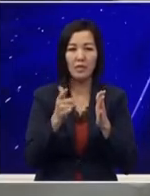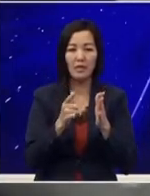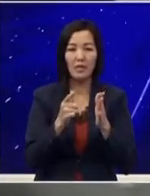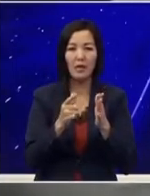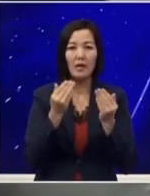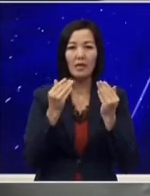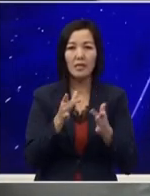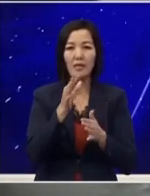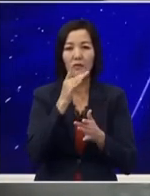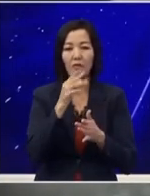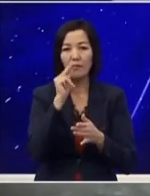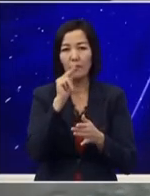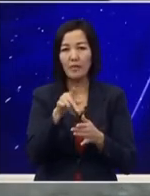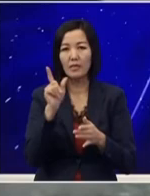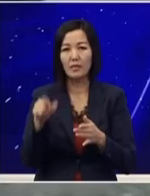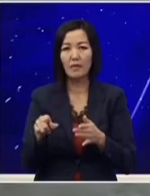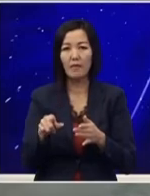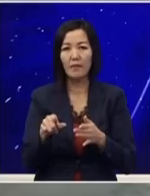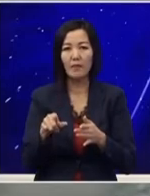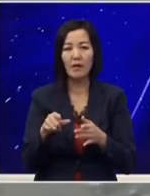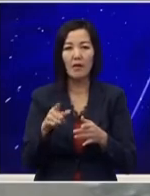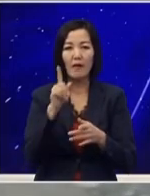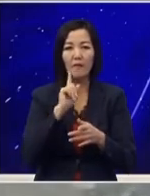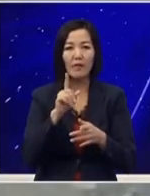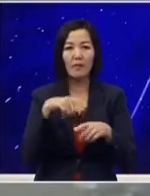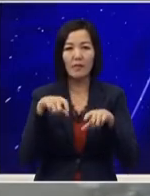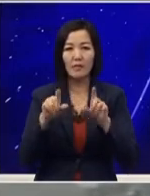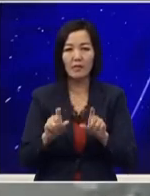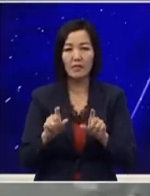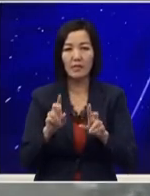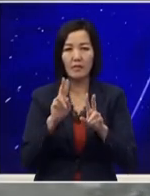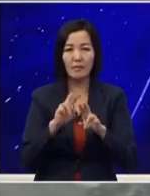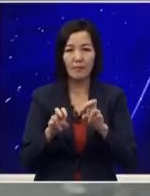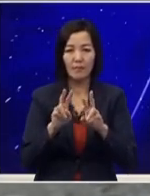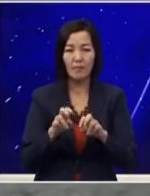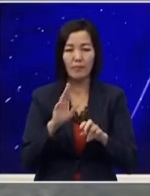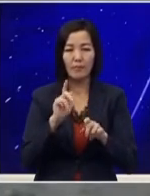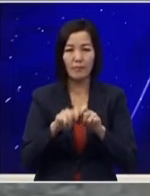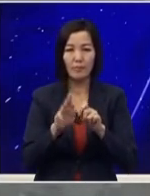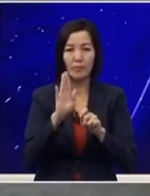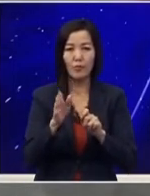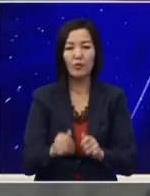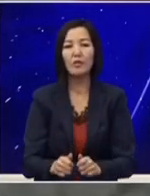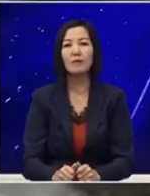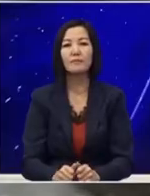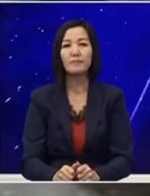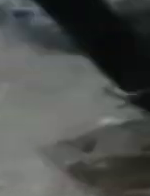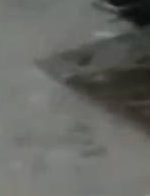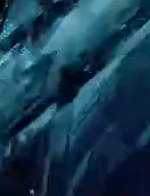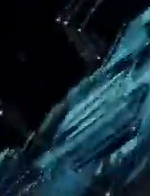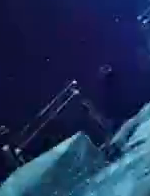560 тысяч тенге. В настоящее время подозреваемый водворен в изолятор временного содержания.